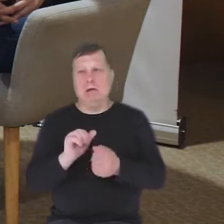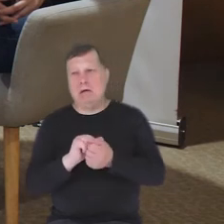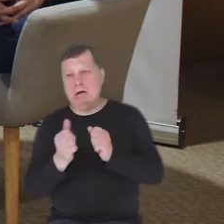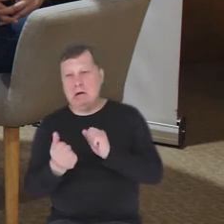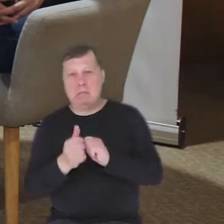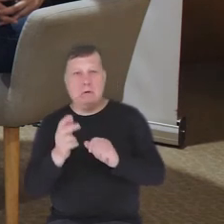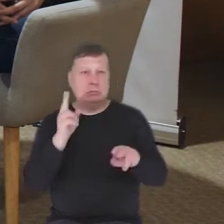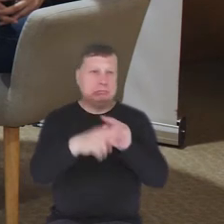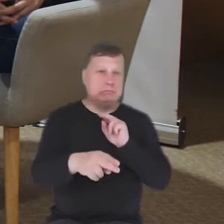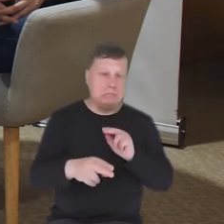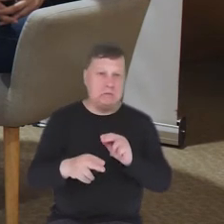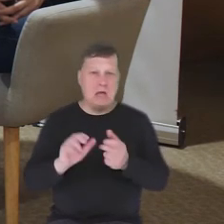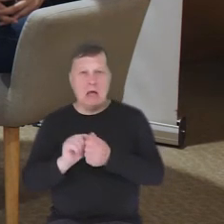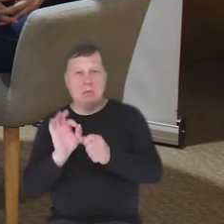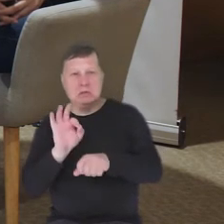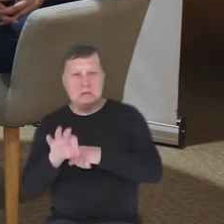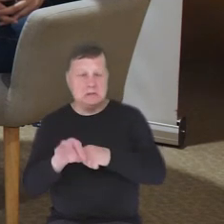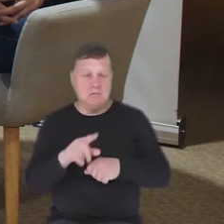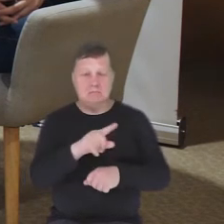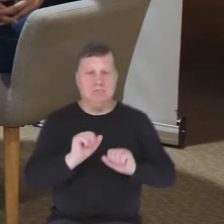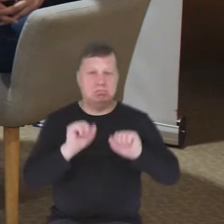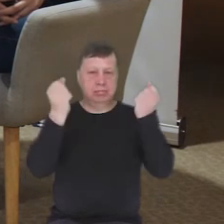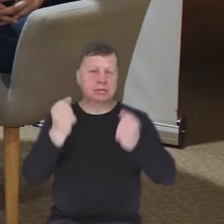właśnie stosować przemoc.